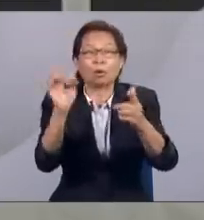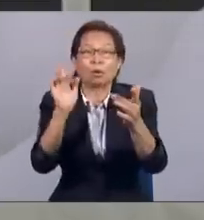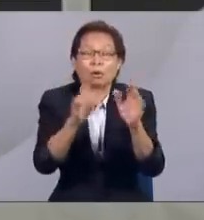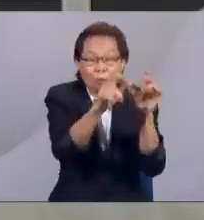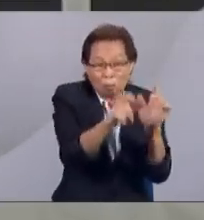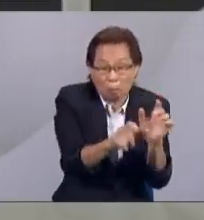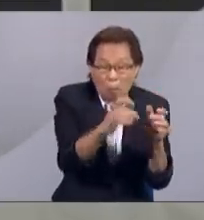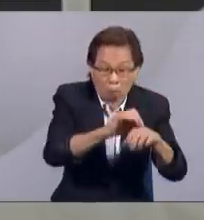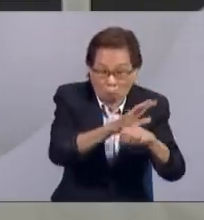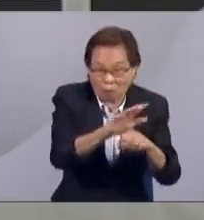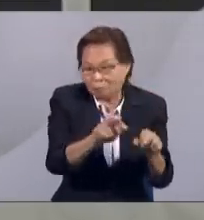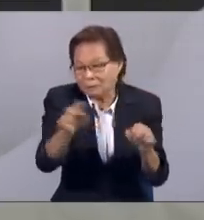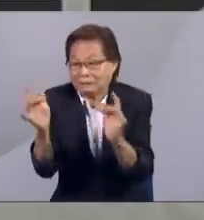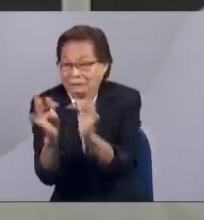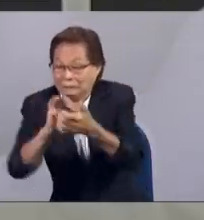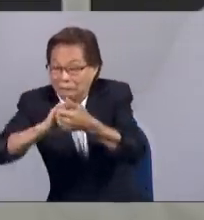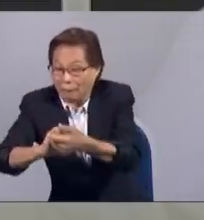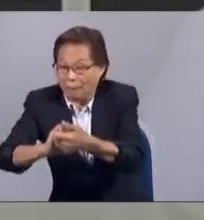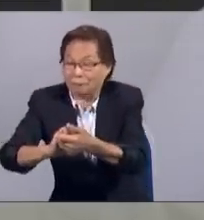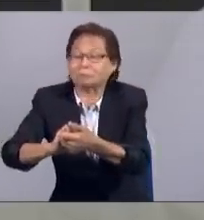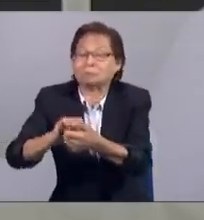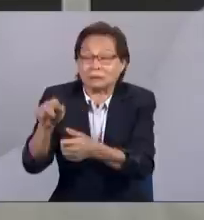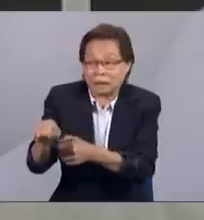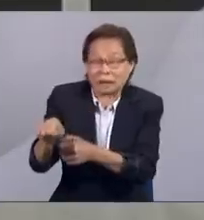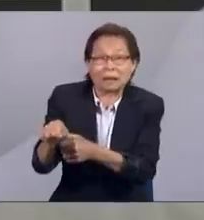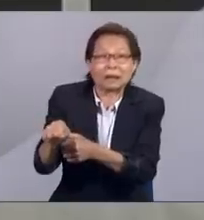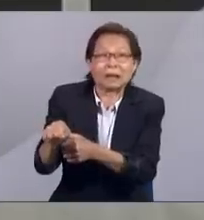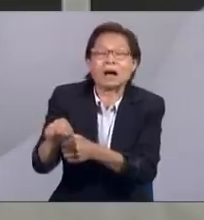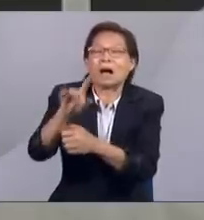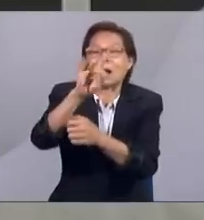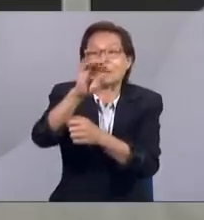rapat kepada kes positif COVID-19, iaitu kes